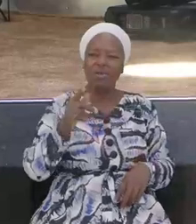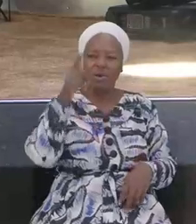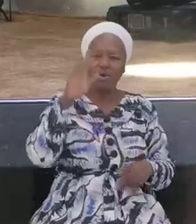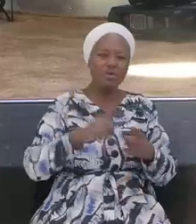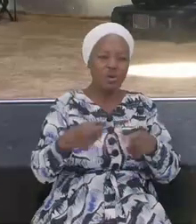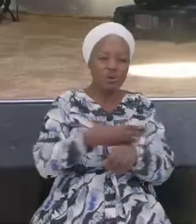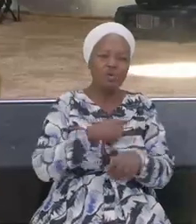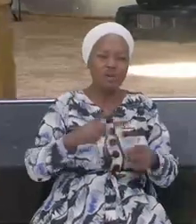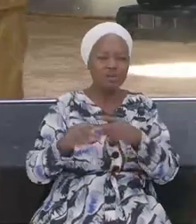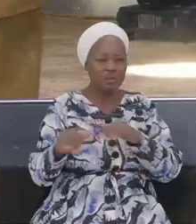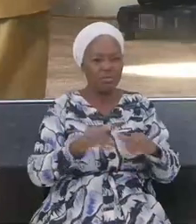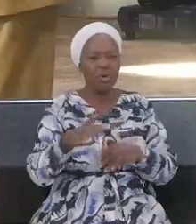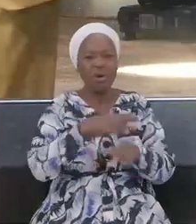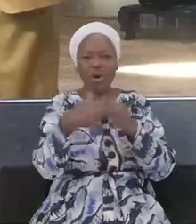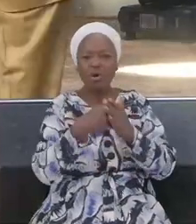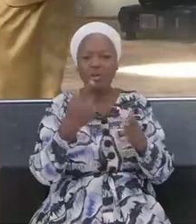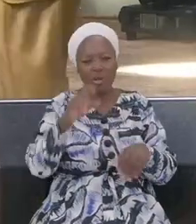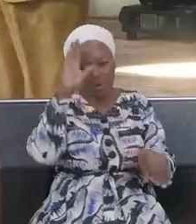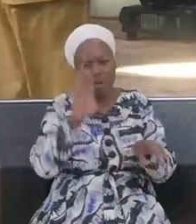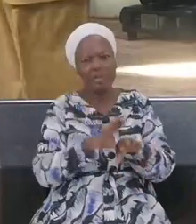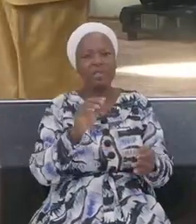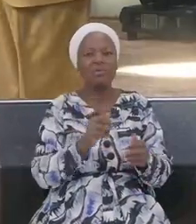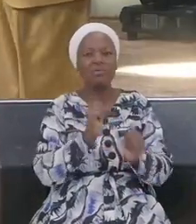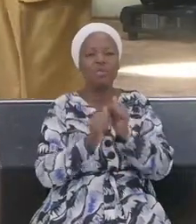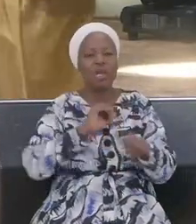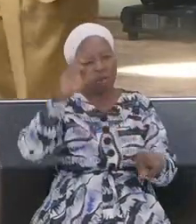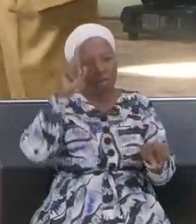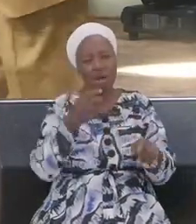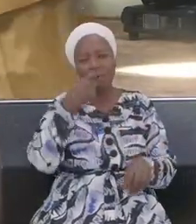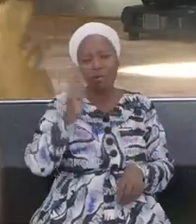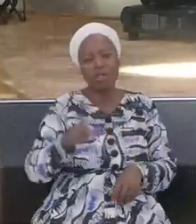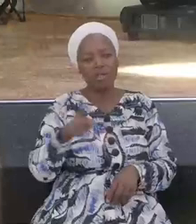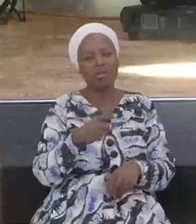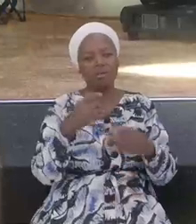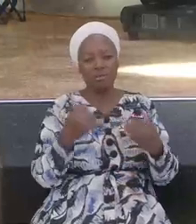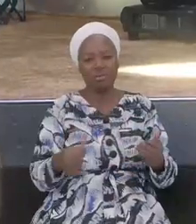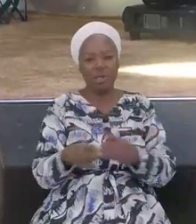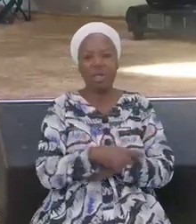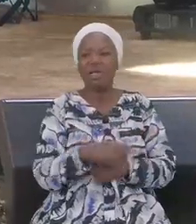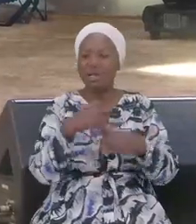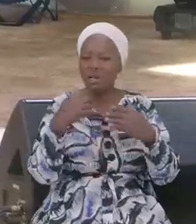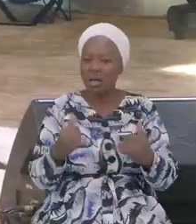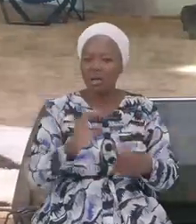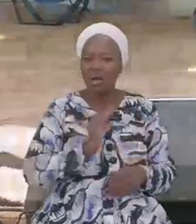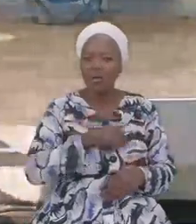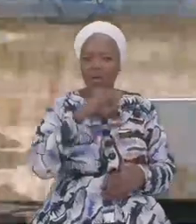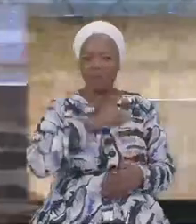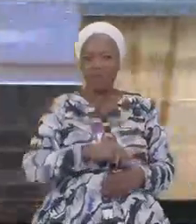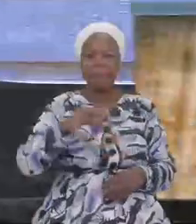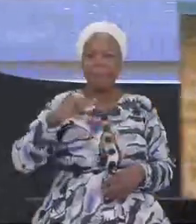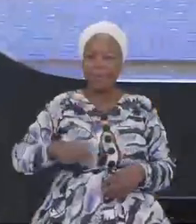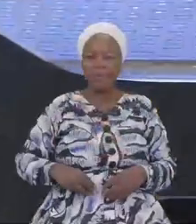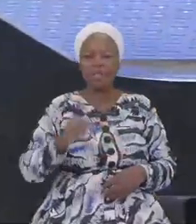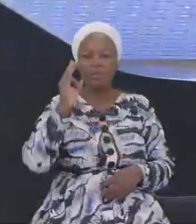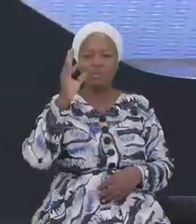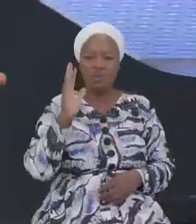observant et en mettant en pratique tous ses commandements, mais nos membres, nos ministres,